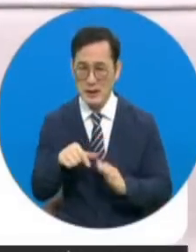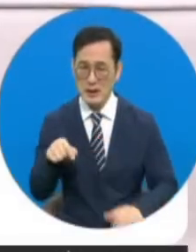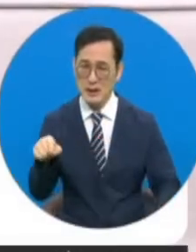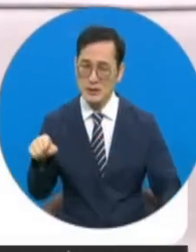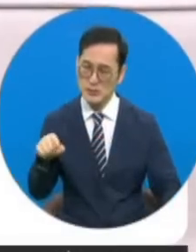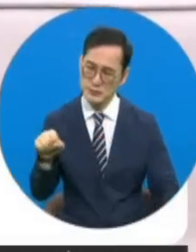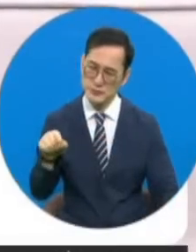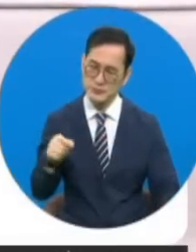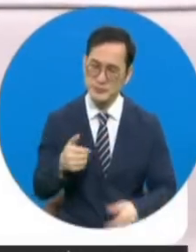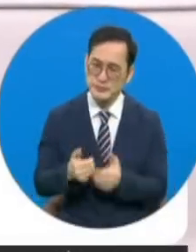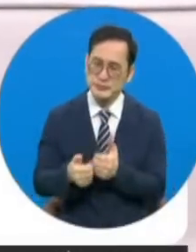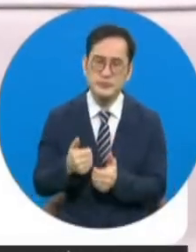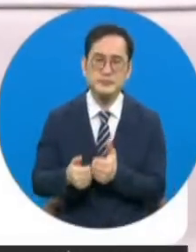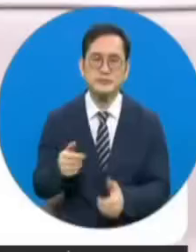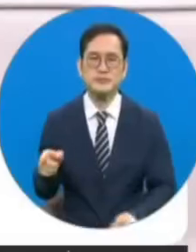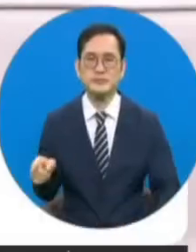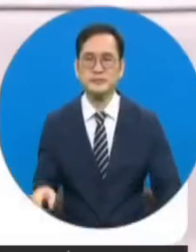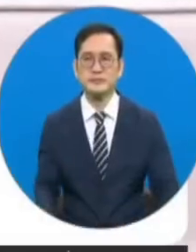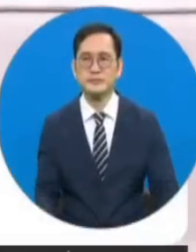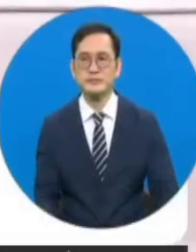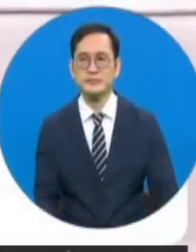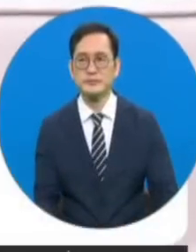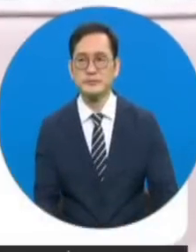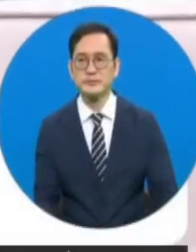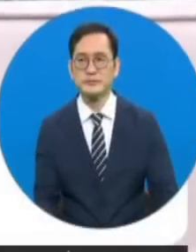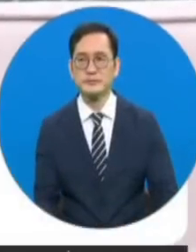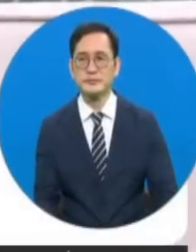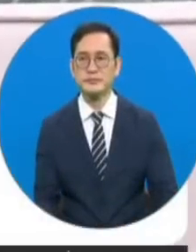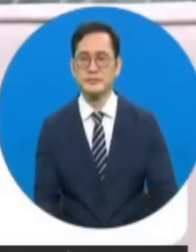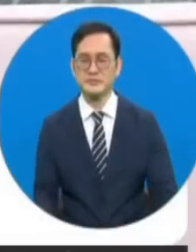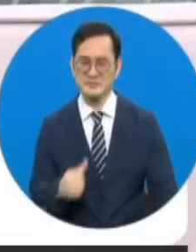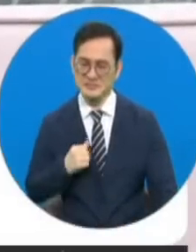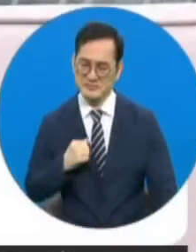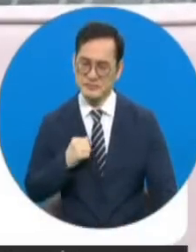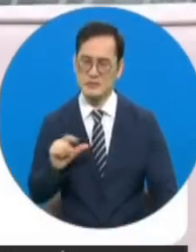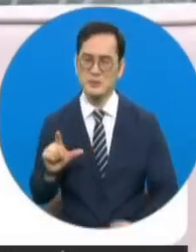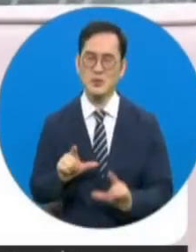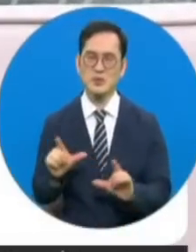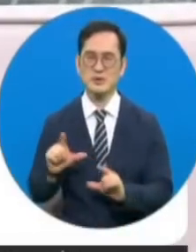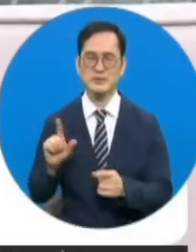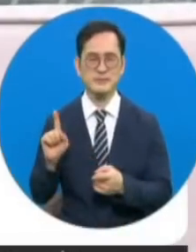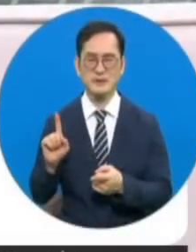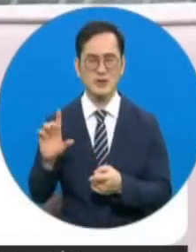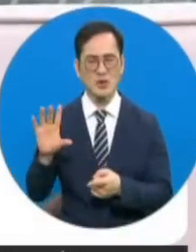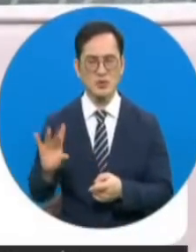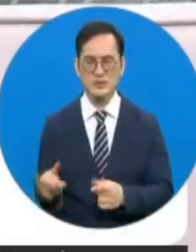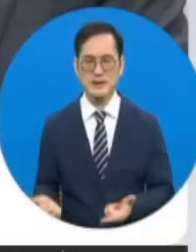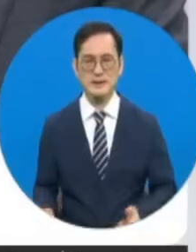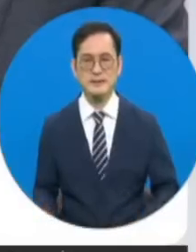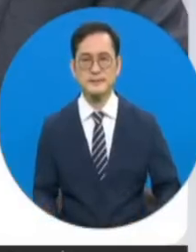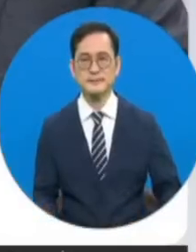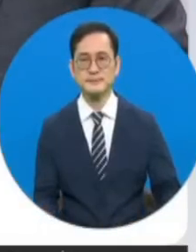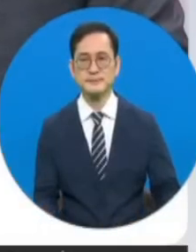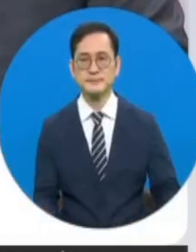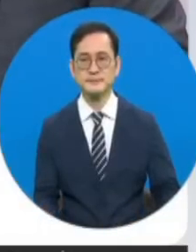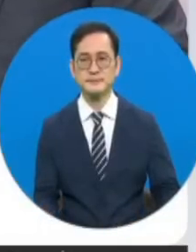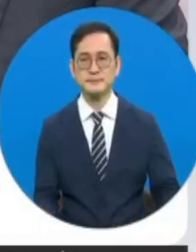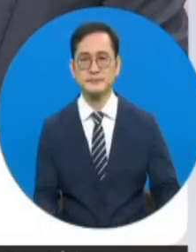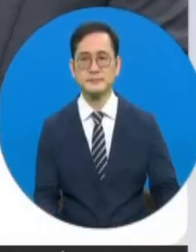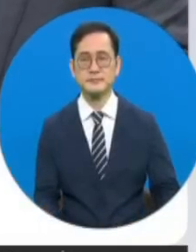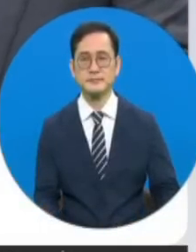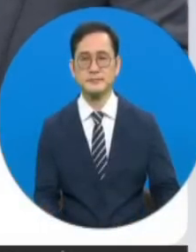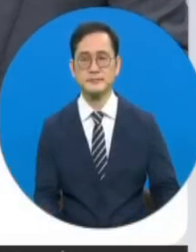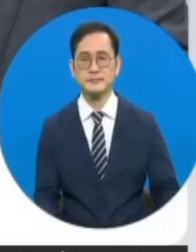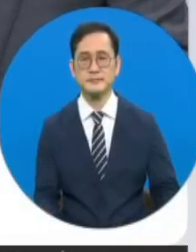비해서는 조금 낮은 단계에 잘게 쓰는 질문을 했다 그렇게 얘기해야 될 것 같고요 아시다시피 신범철